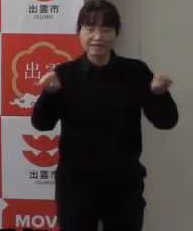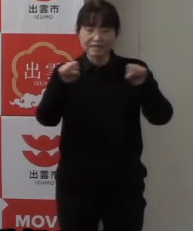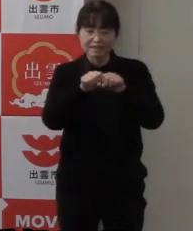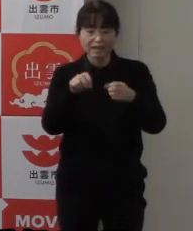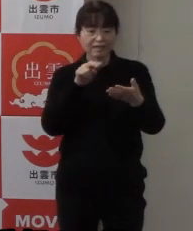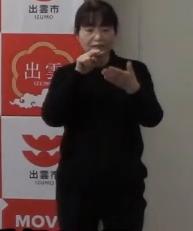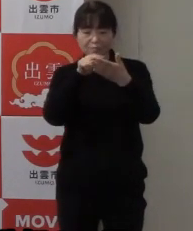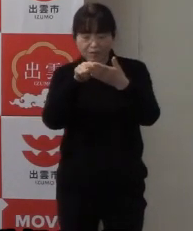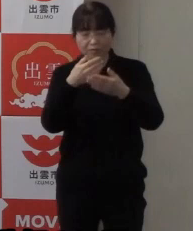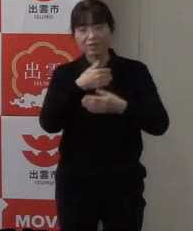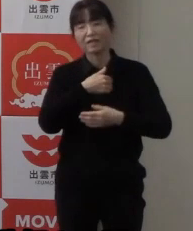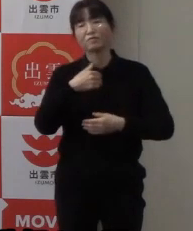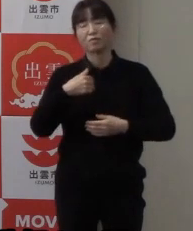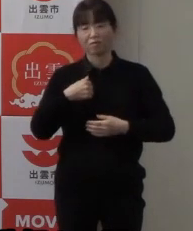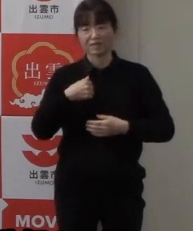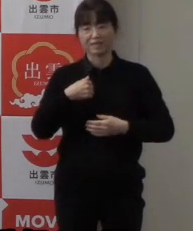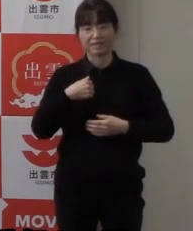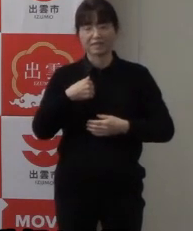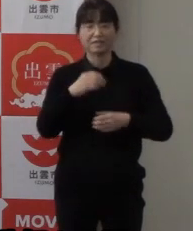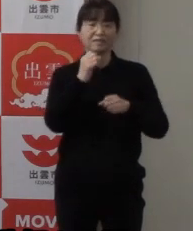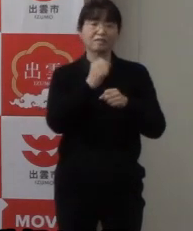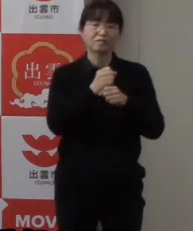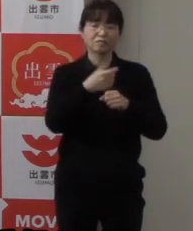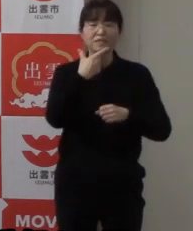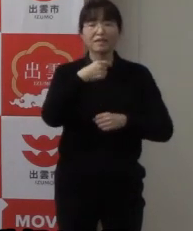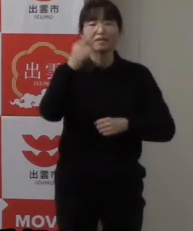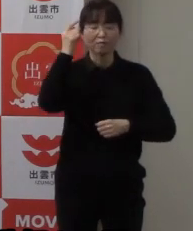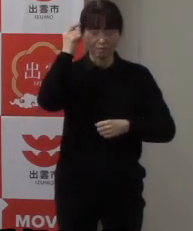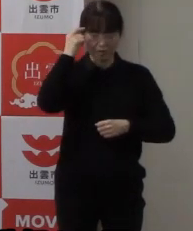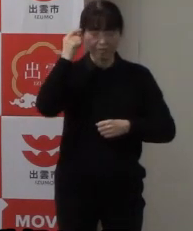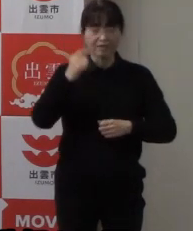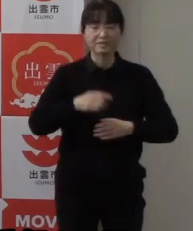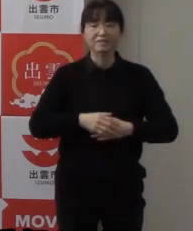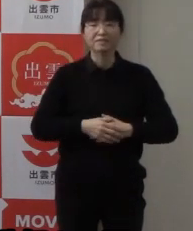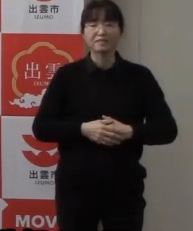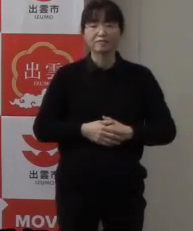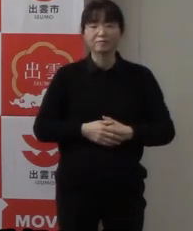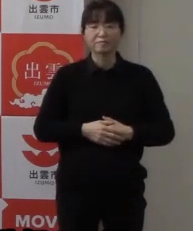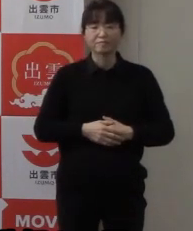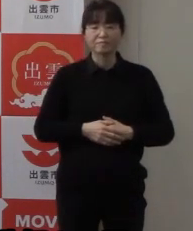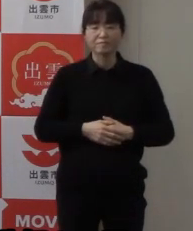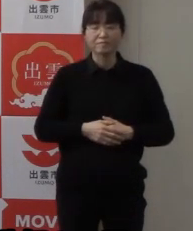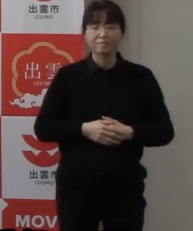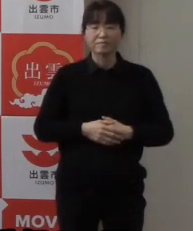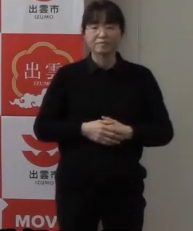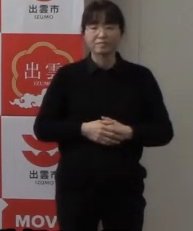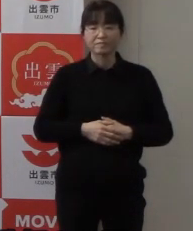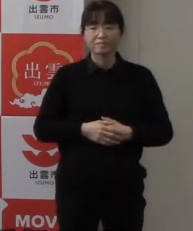という環境をですね、作っていきたいというふうに思っているところであります。